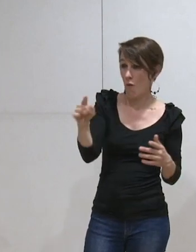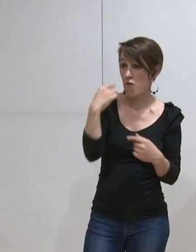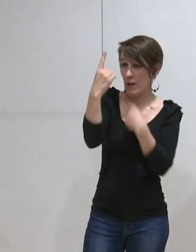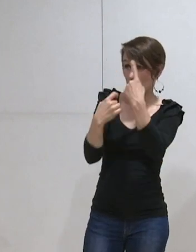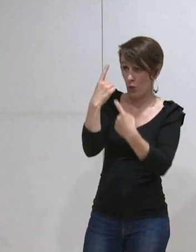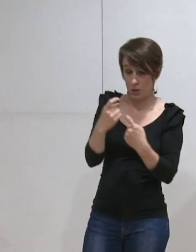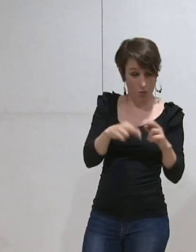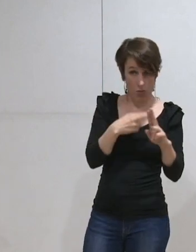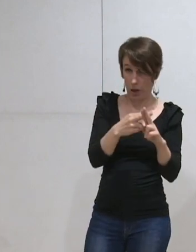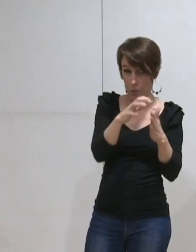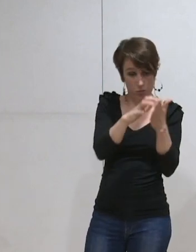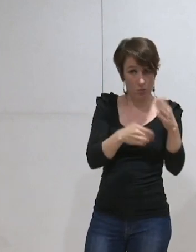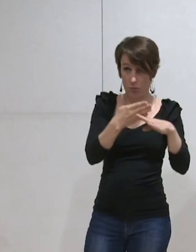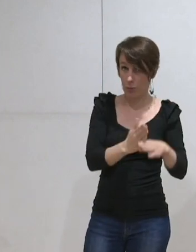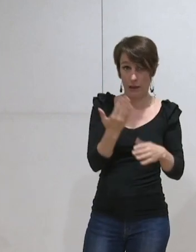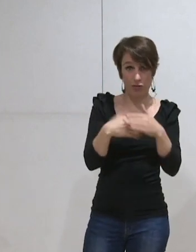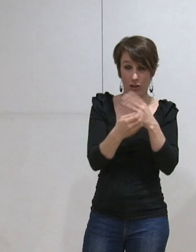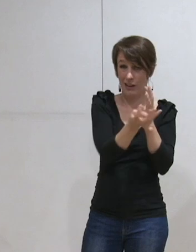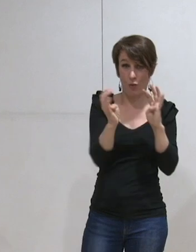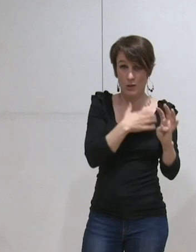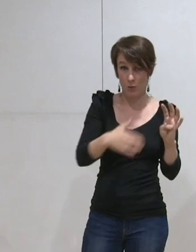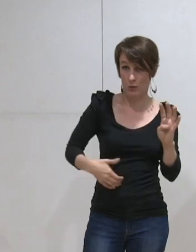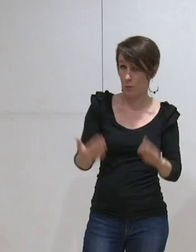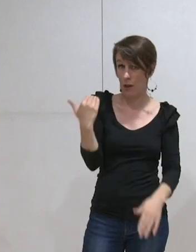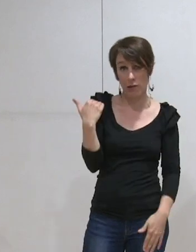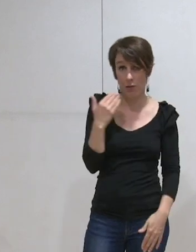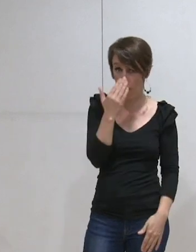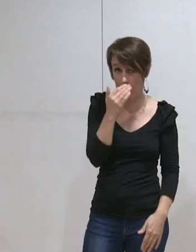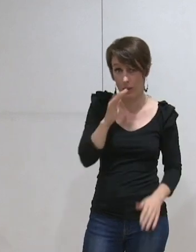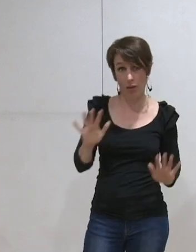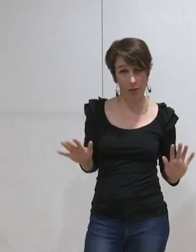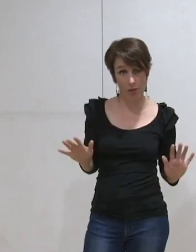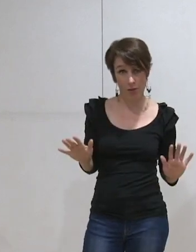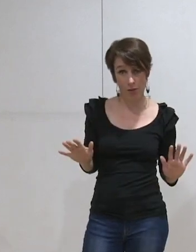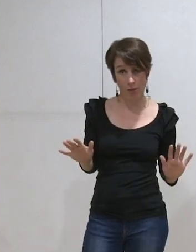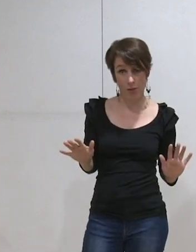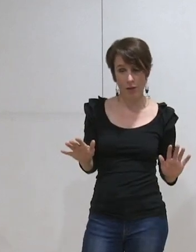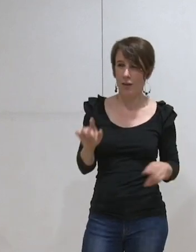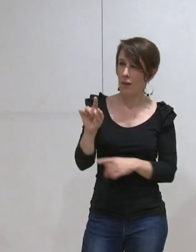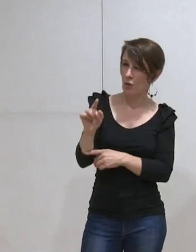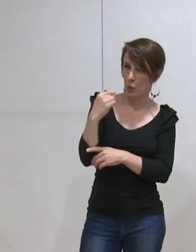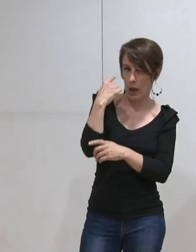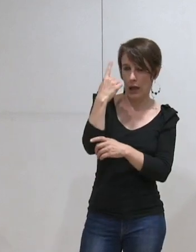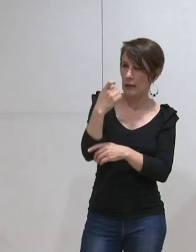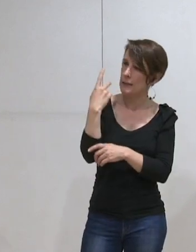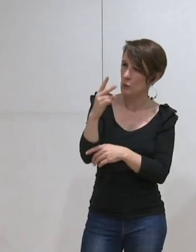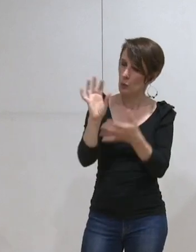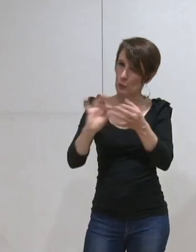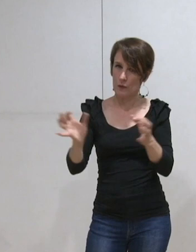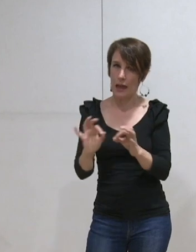blanc et si la question se veut habilement rédigée elle dissimule mal